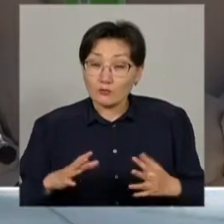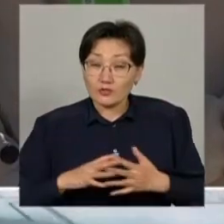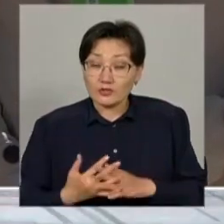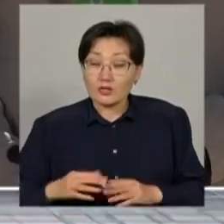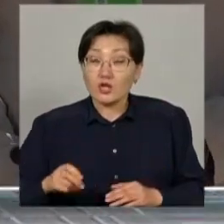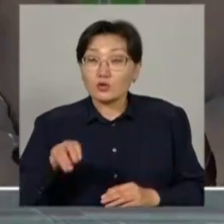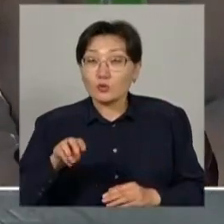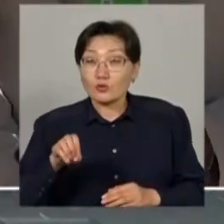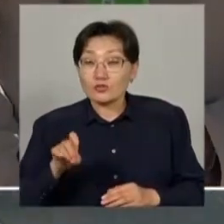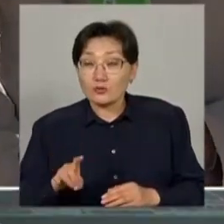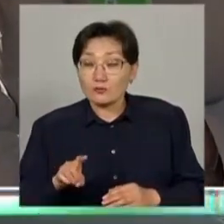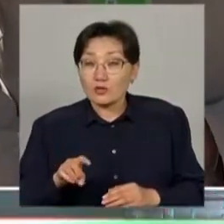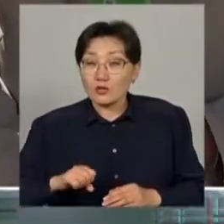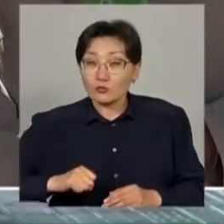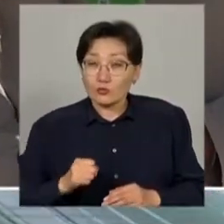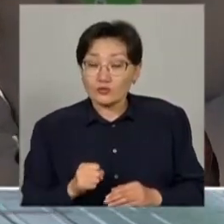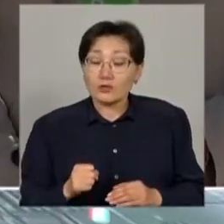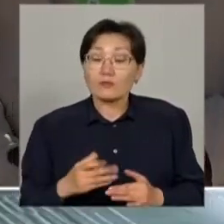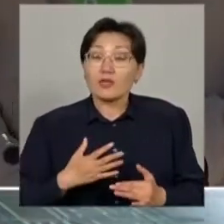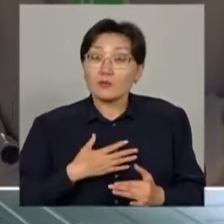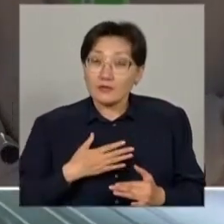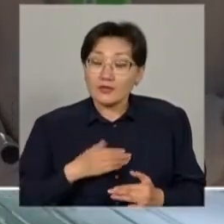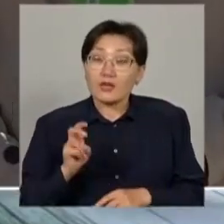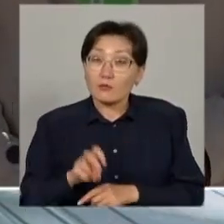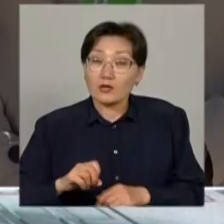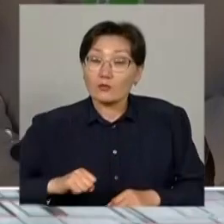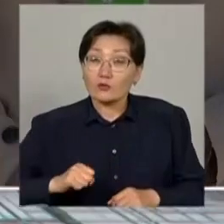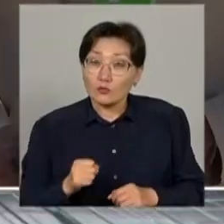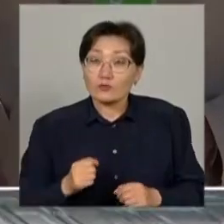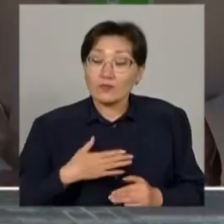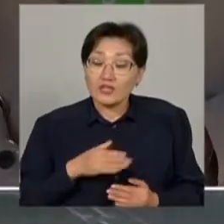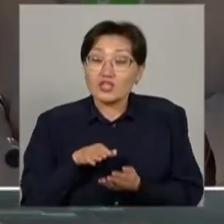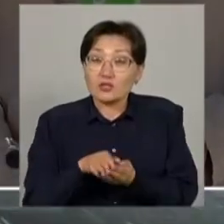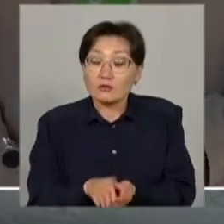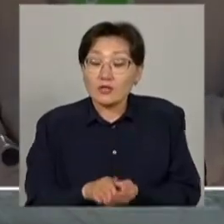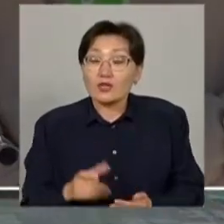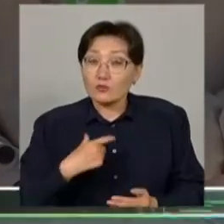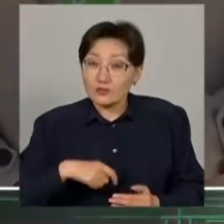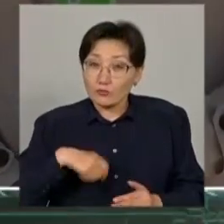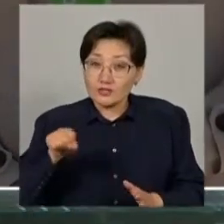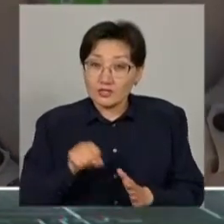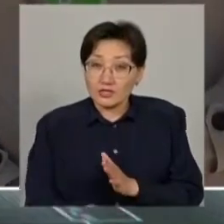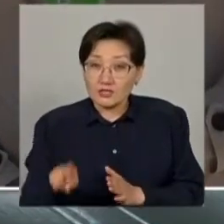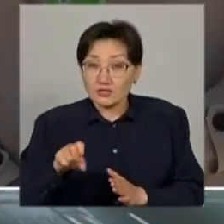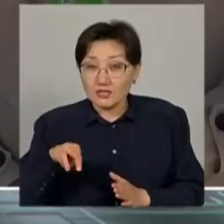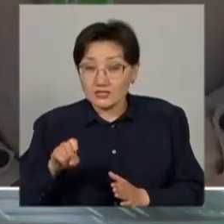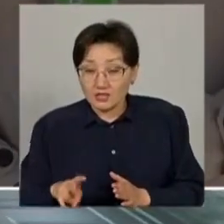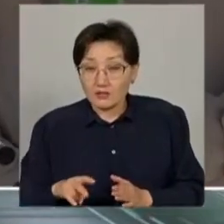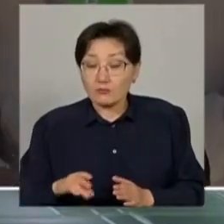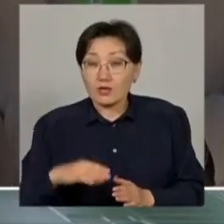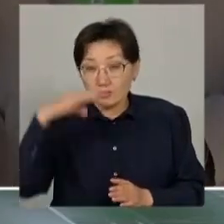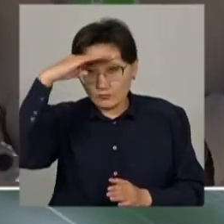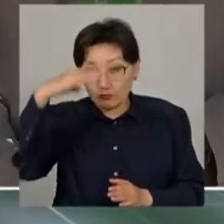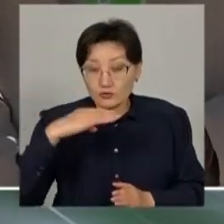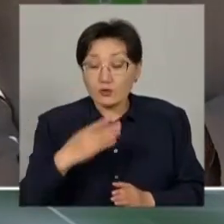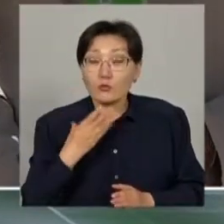досымның қасына мен де барам, досымның қасына жерлеңдер деп жақындарына хат қалдырып, өзі де өлім құшқан Дастанның әкесі өзінің ұлын